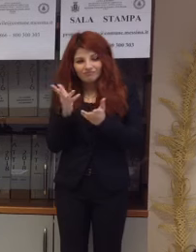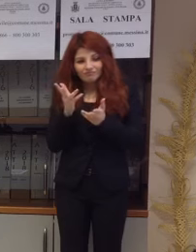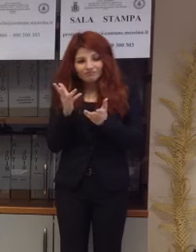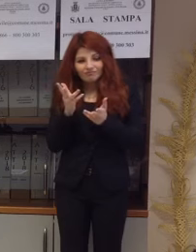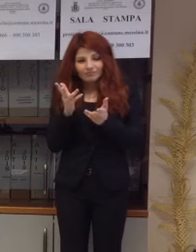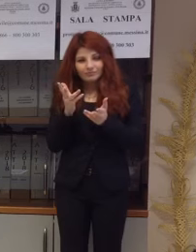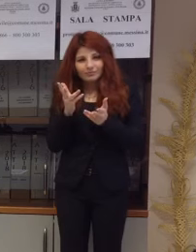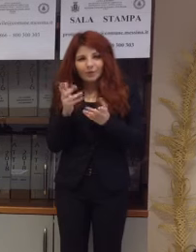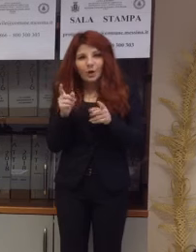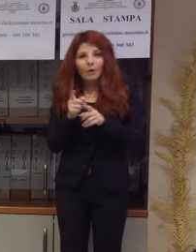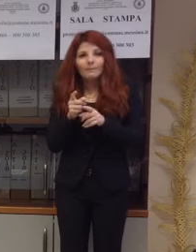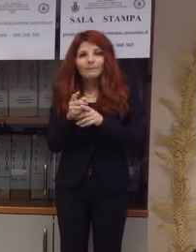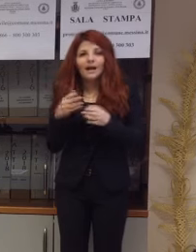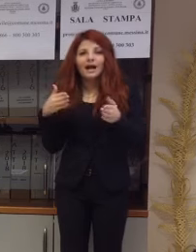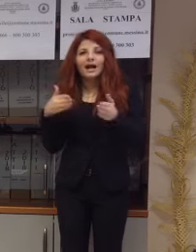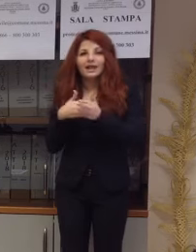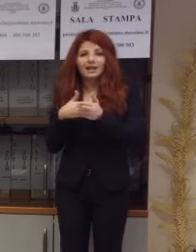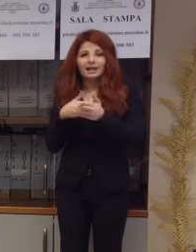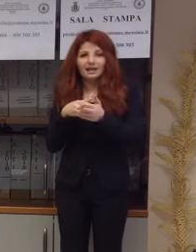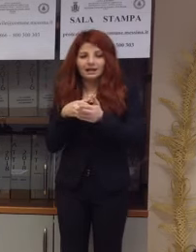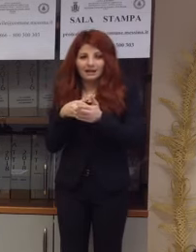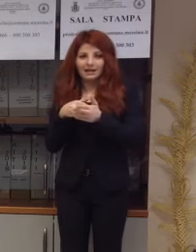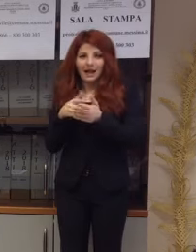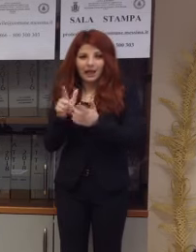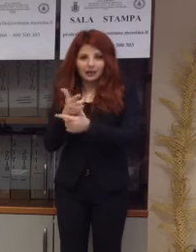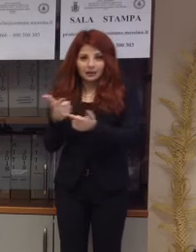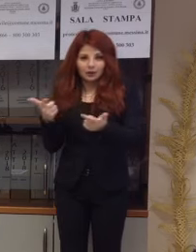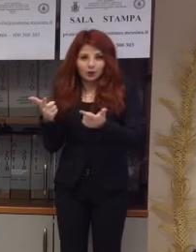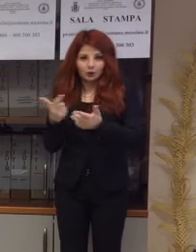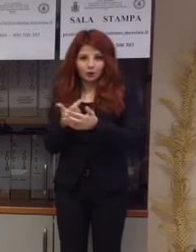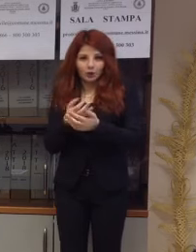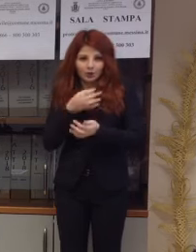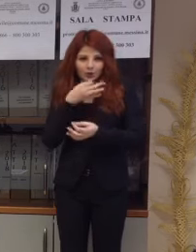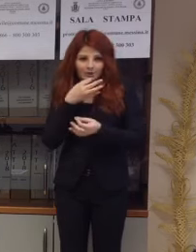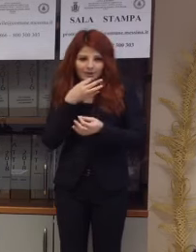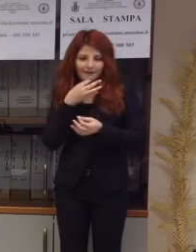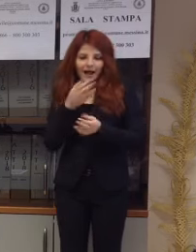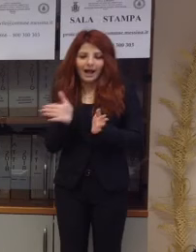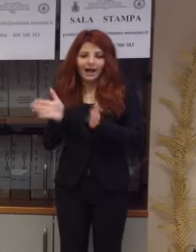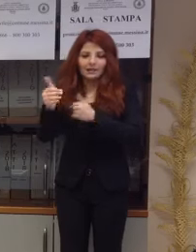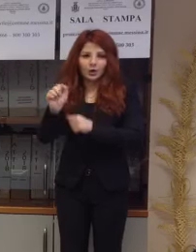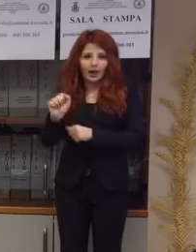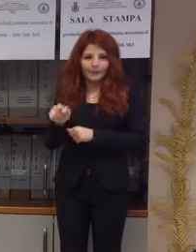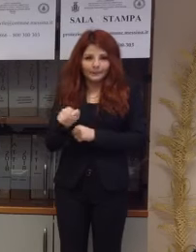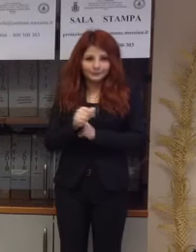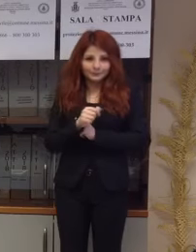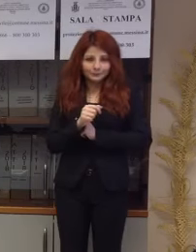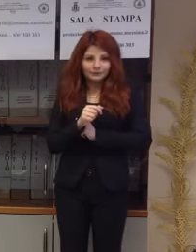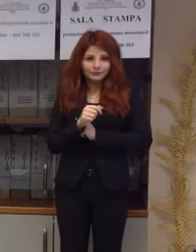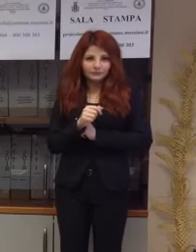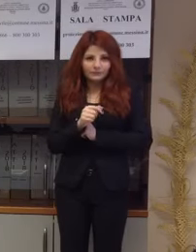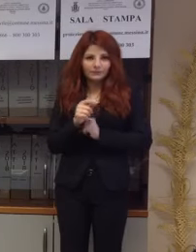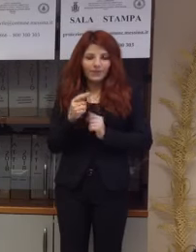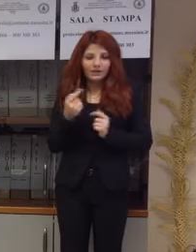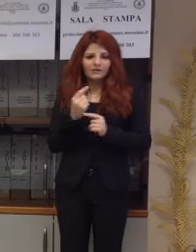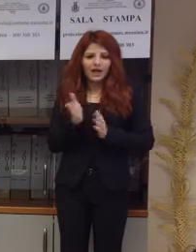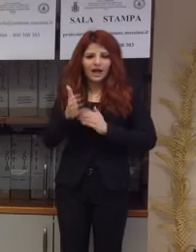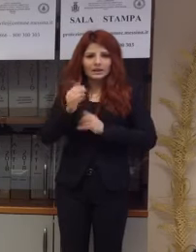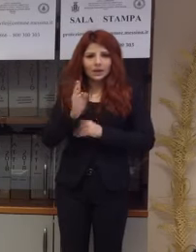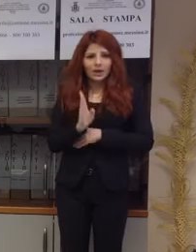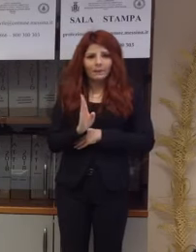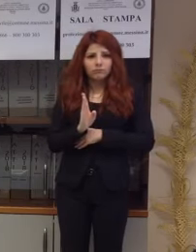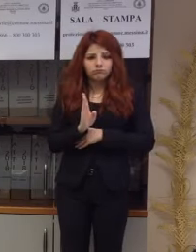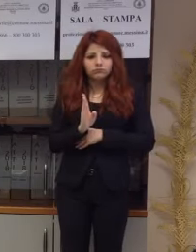di non avere reddito. Sostanzialmente la lettera A. Oh, quindi famosa lettera A. Quelli ex lettera B hanno dichiarato di non